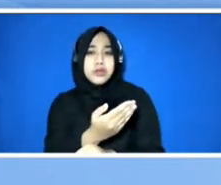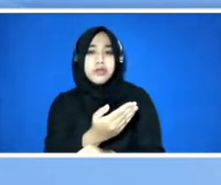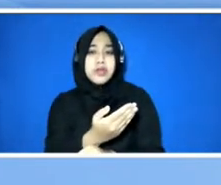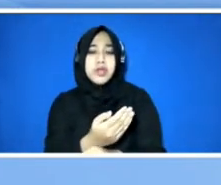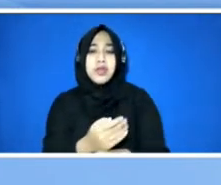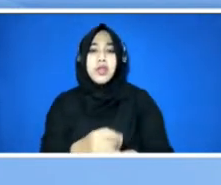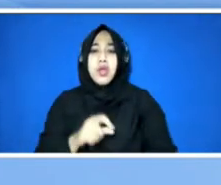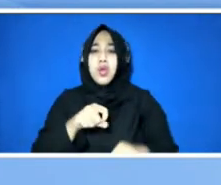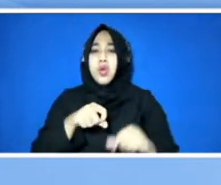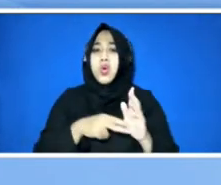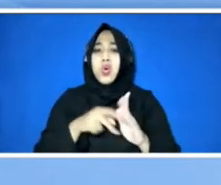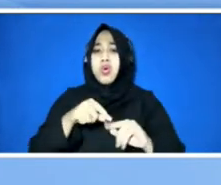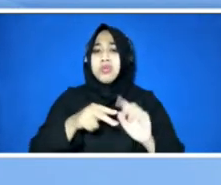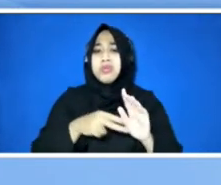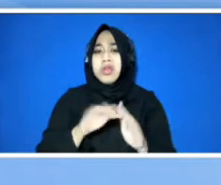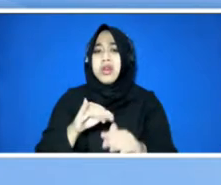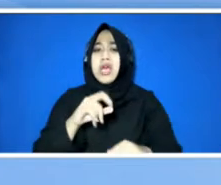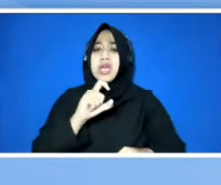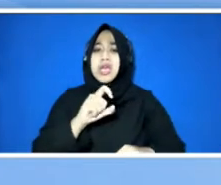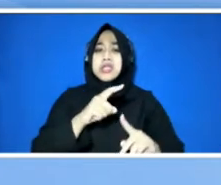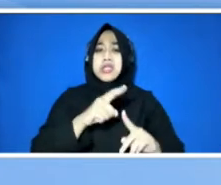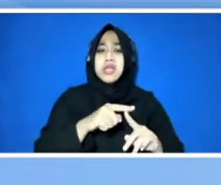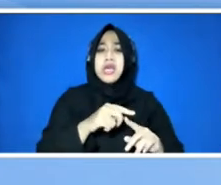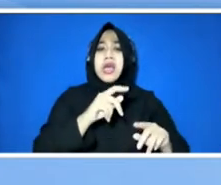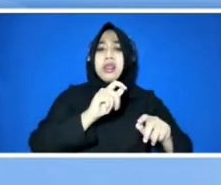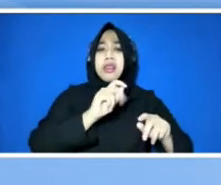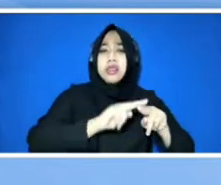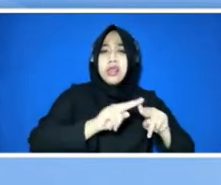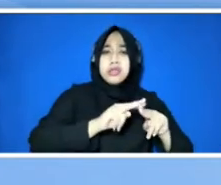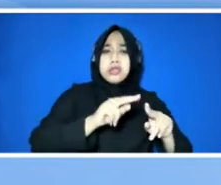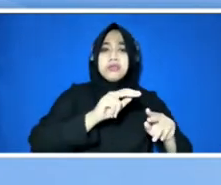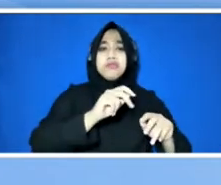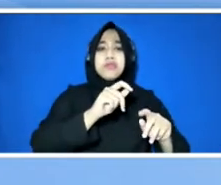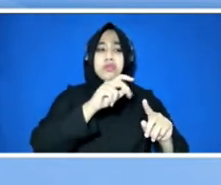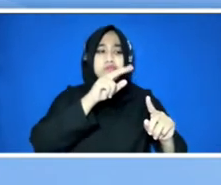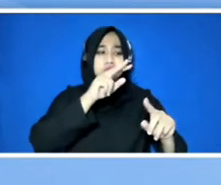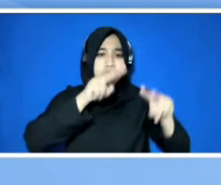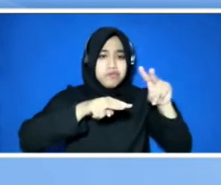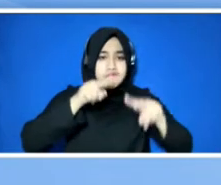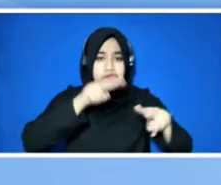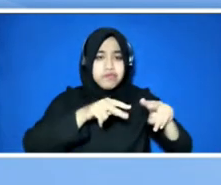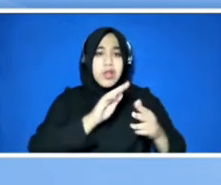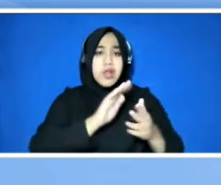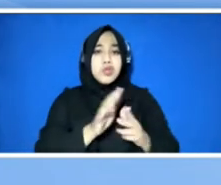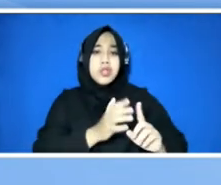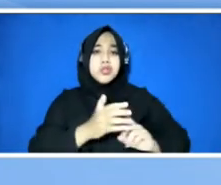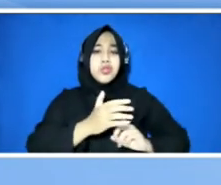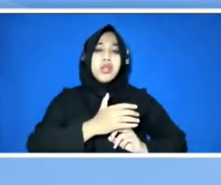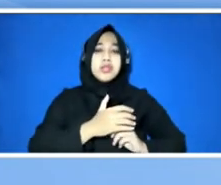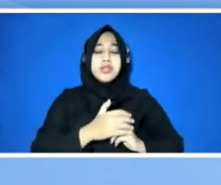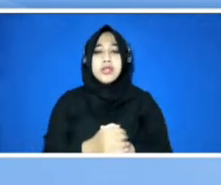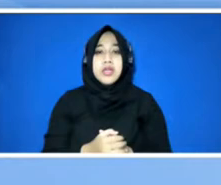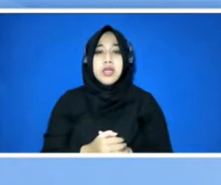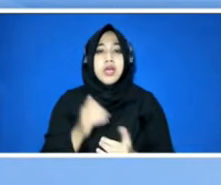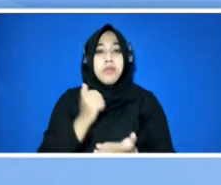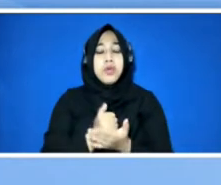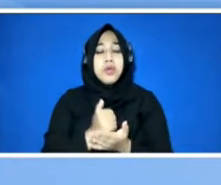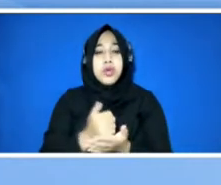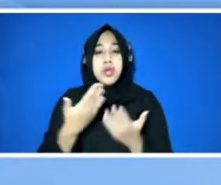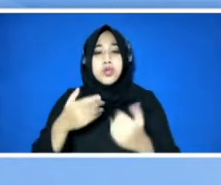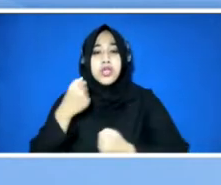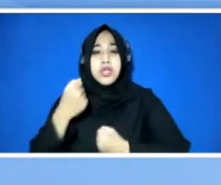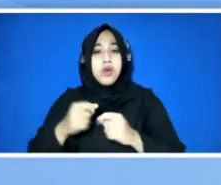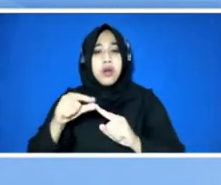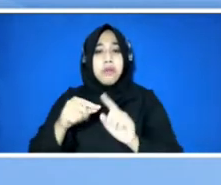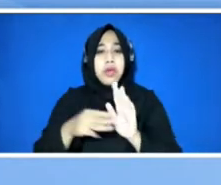containment. Nggak ada cerita. Case finding, ya tracing, dan testing. Ya, kemudian kita contain isolasi. Inilah yang sudah dilakukan PMI